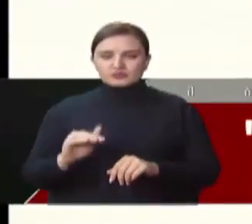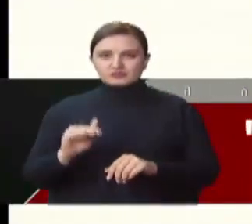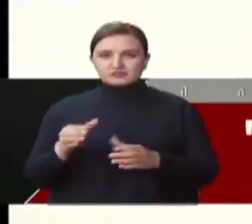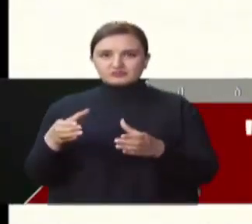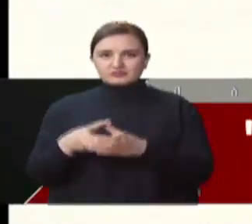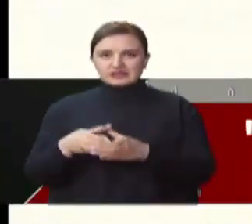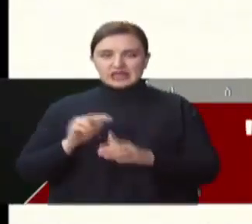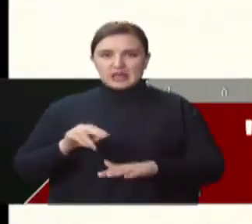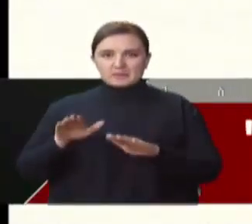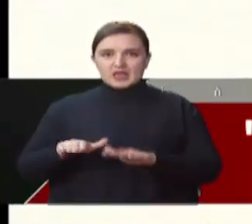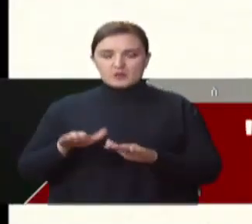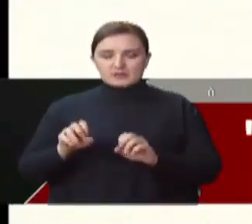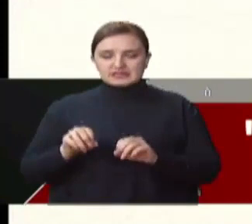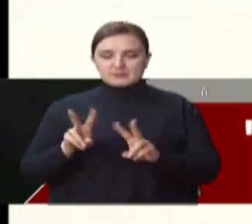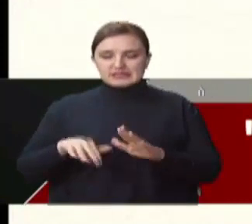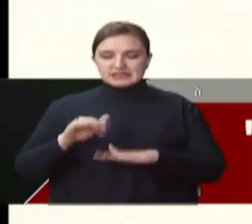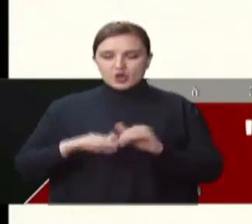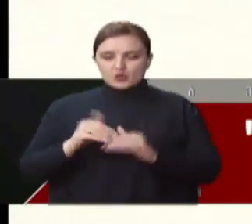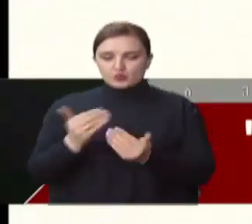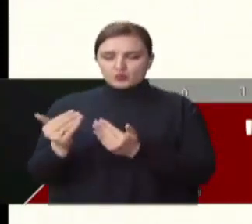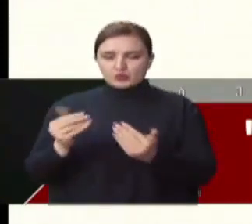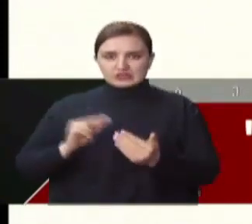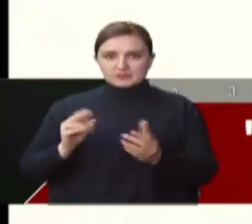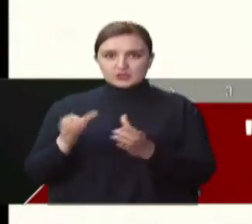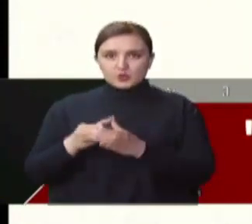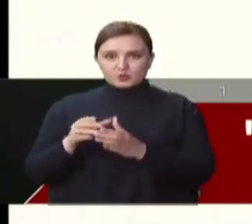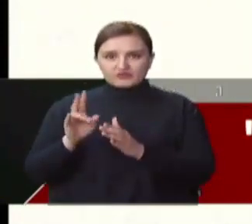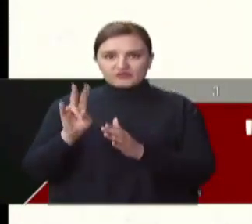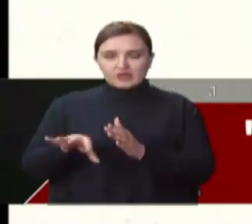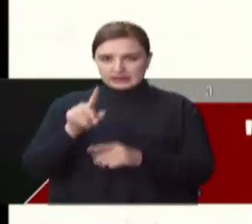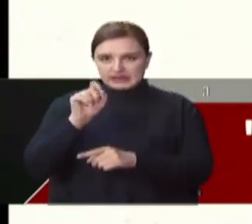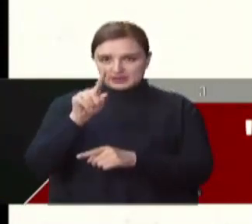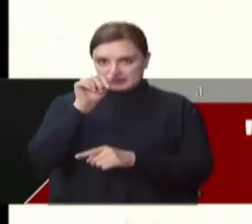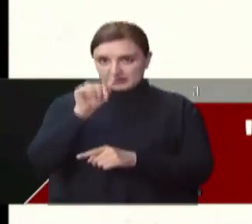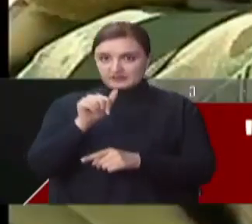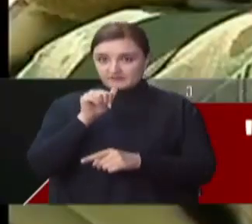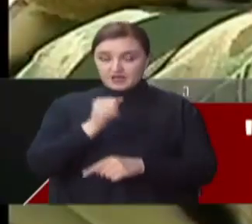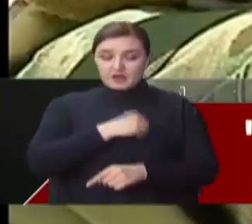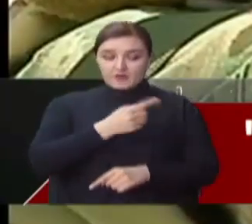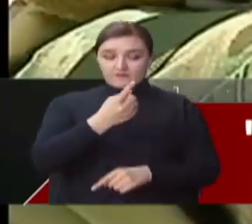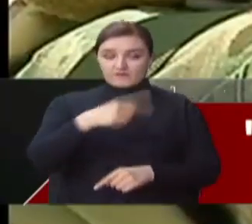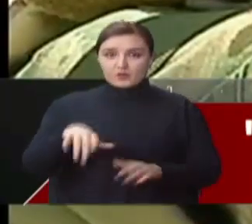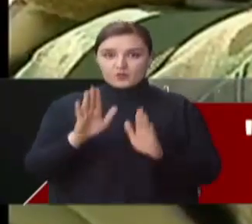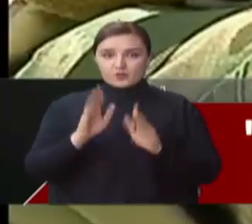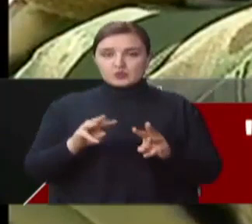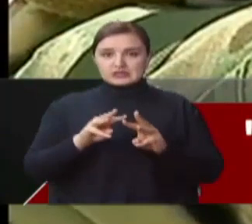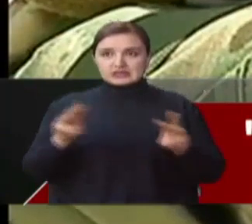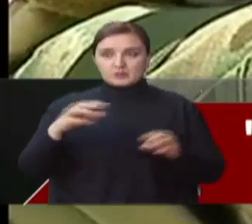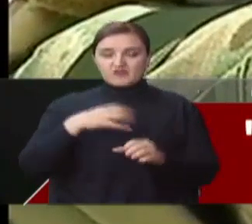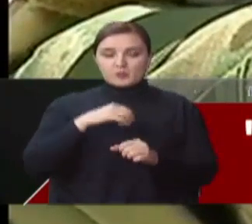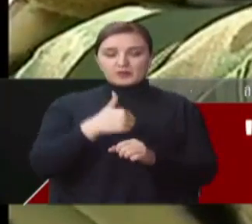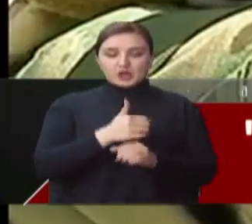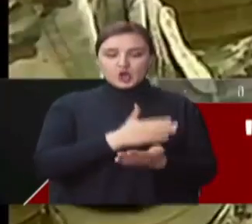თანამდებობაზე და წინასწარ განსაზღვრულ სპეციალობებზე სამსახურისთვის 11 თვე. Პროექტის მიხედვით გაწევა განხორციელდება სამინისტროს